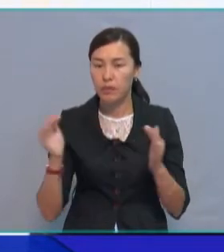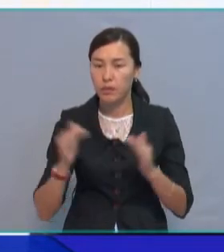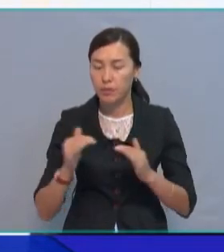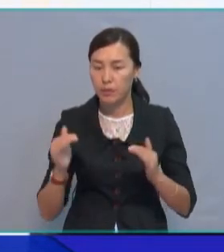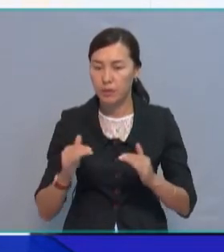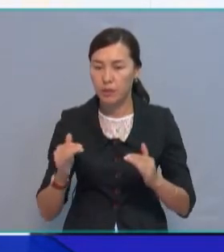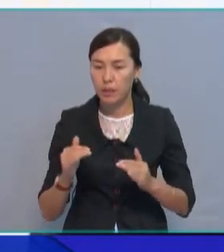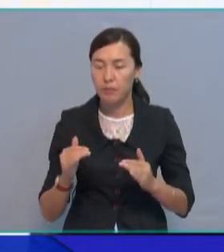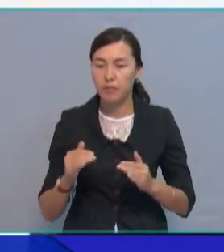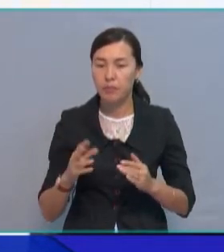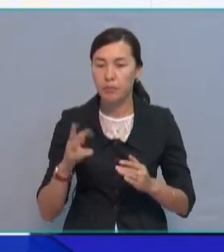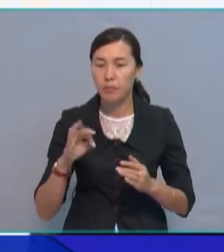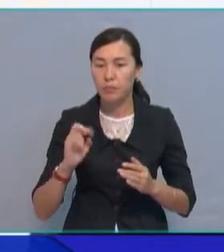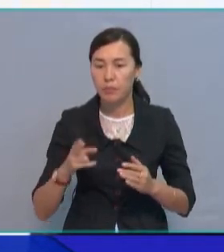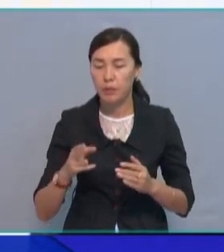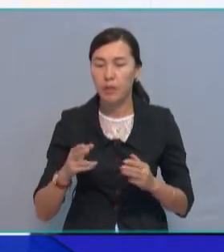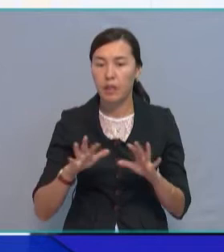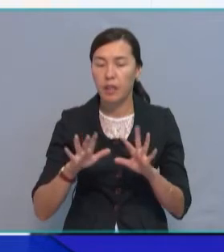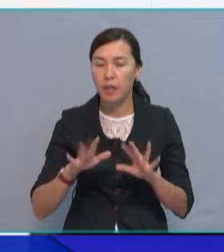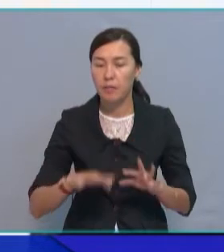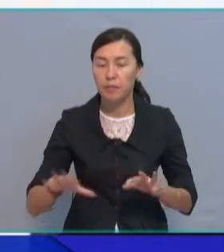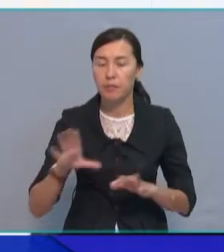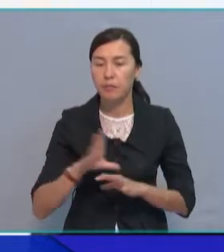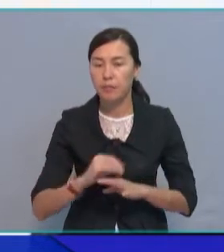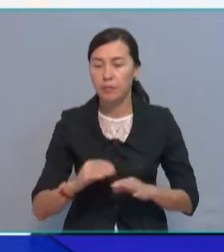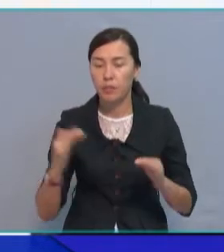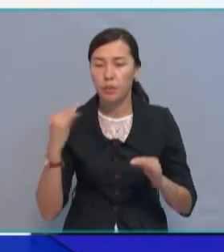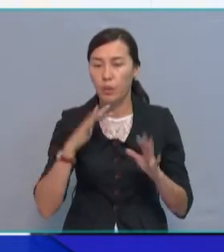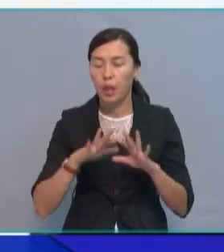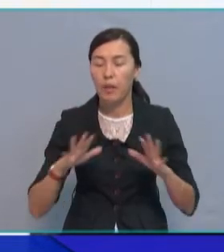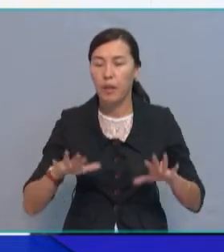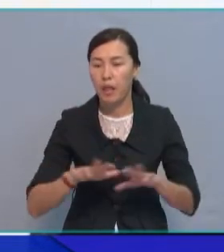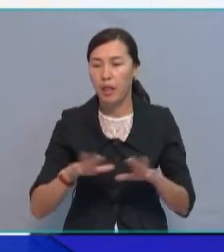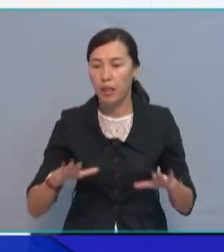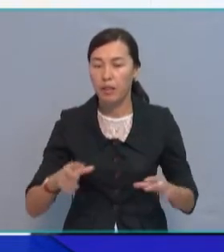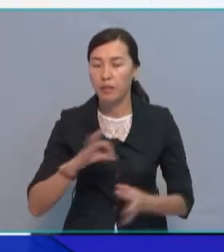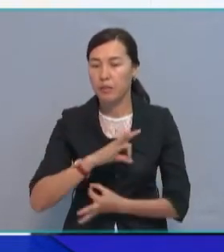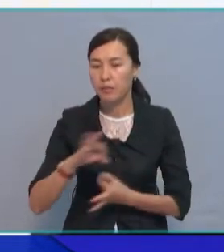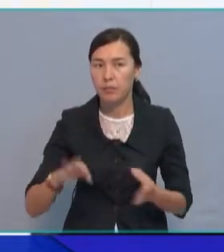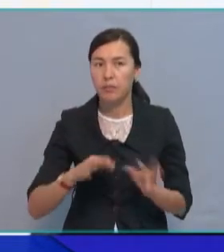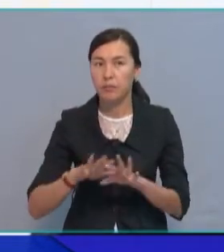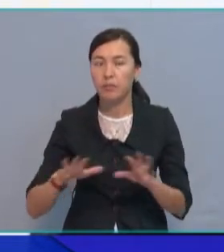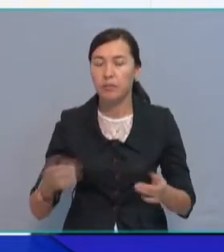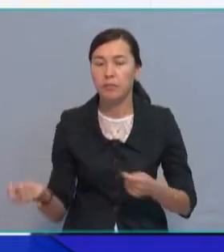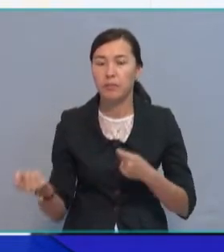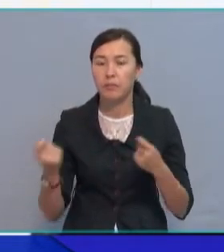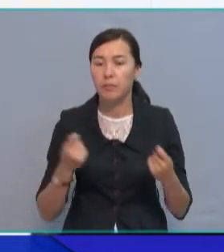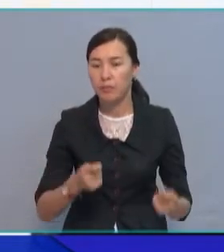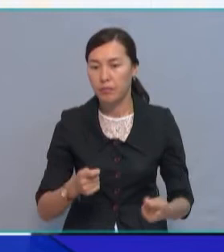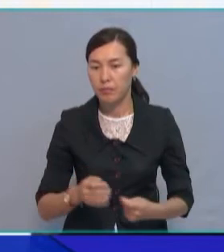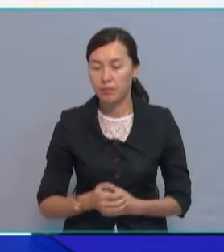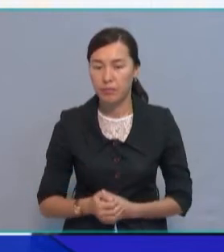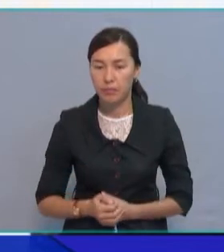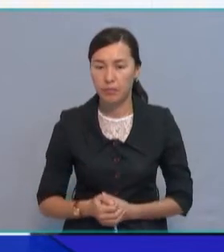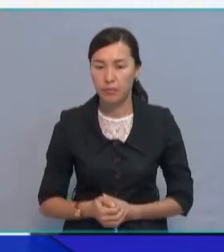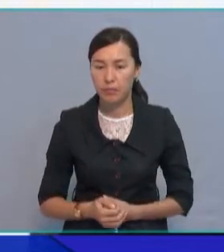колледждегі ноутбуктар, колледждегі компьютерлер, жаңағы көп балалы балаларға, жартылай жетім балаларға беріледі колледжден